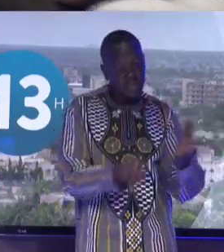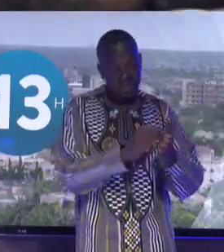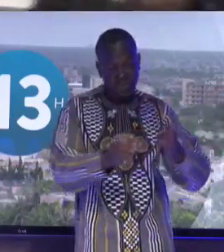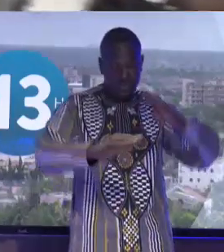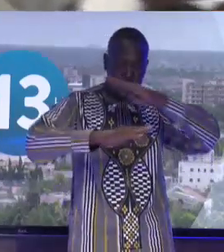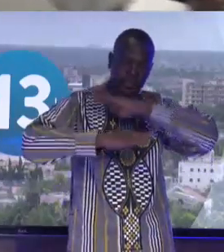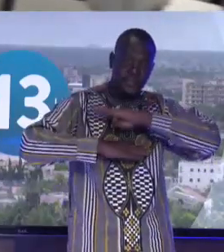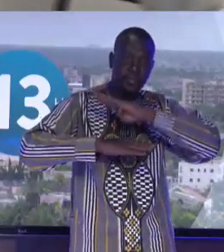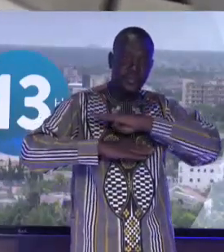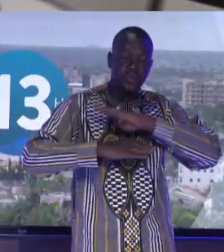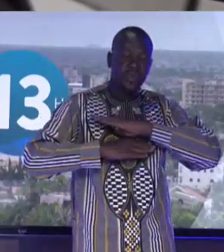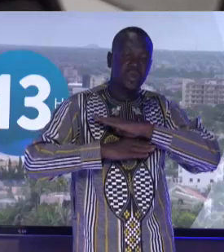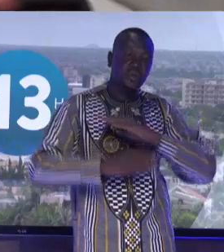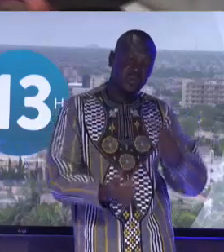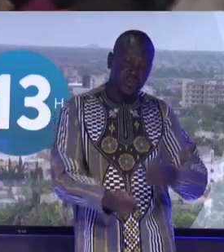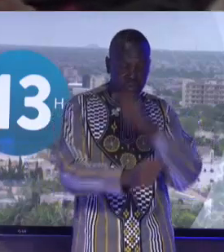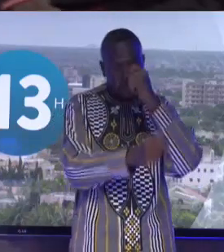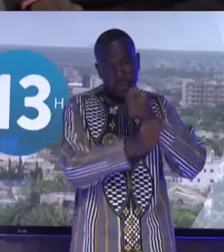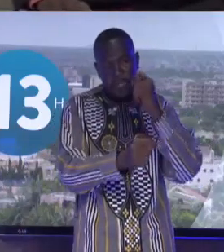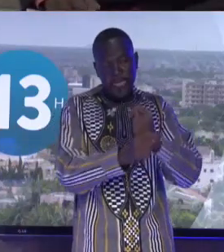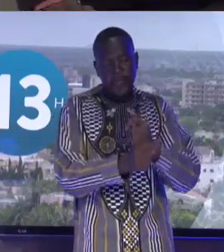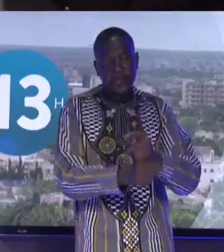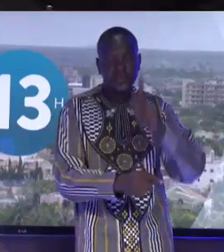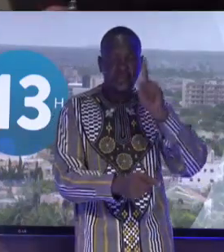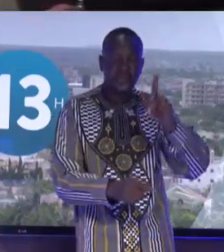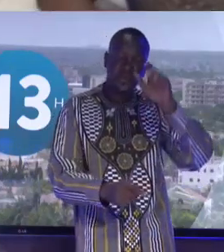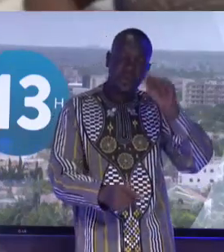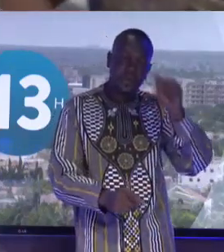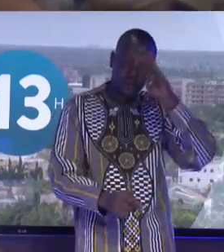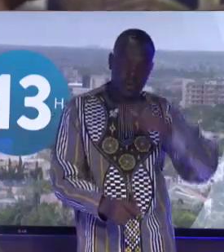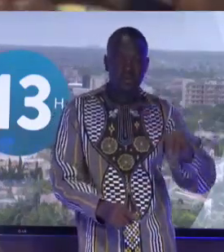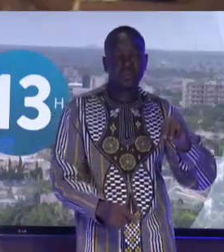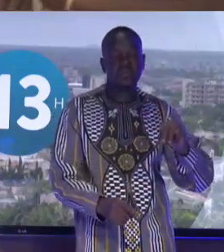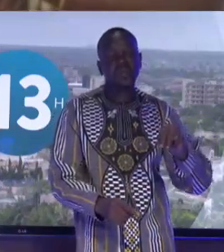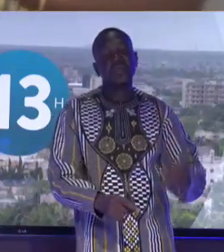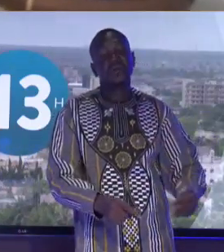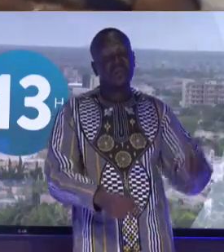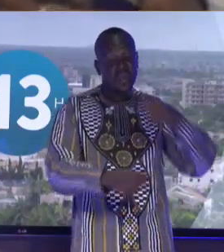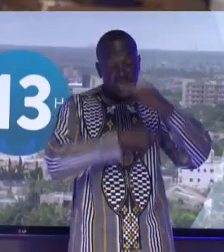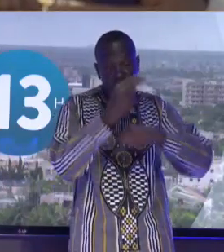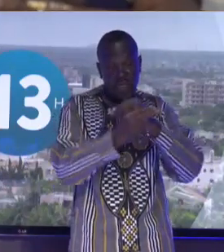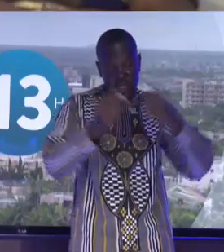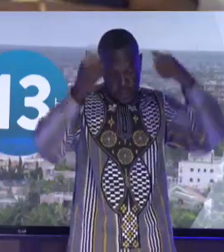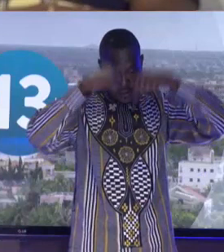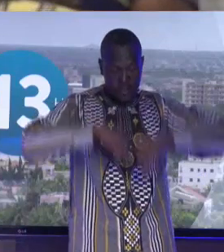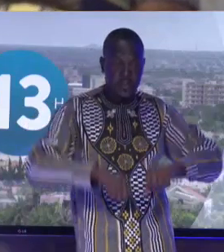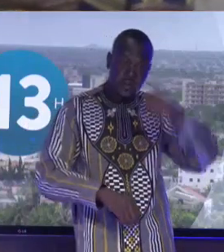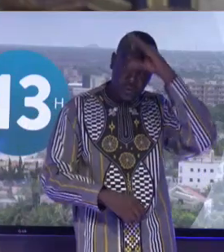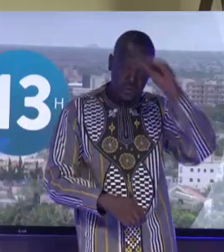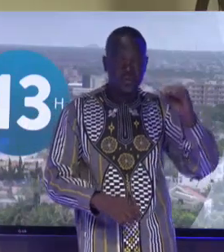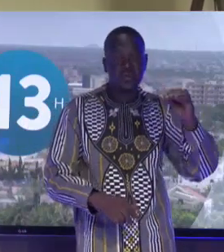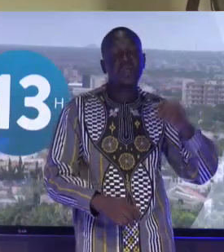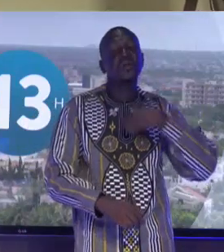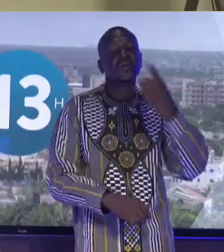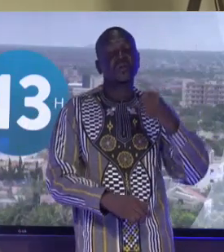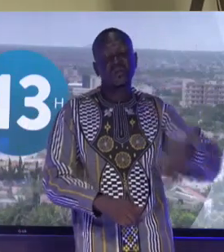satisfaction les efforts déployés par le PAM dans le cadre de la gestion de la crise humanitaire au Burkina. C'est aussi une occasion pour la